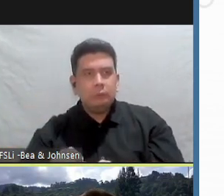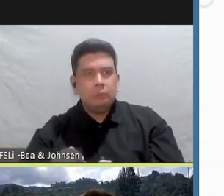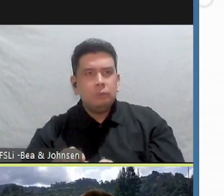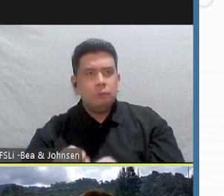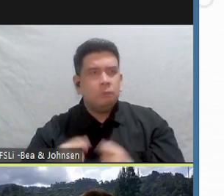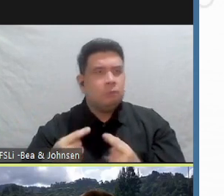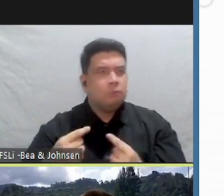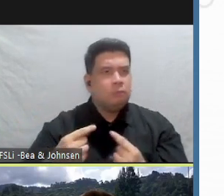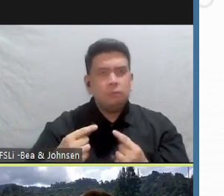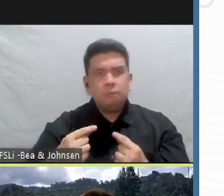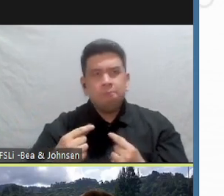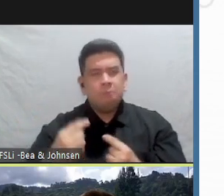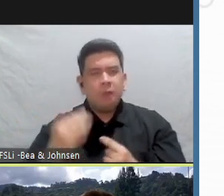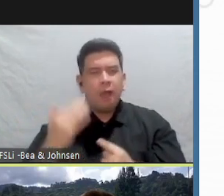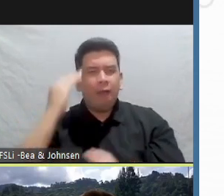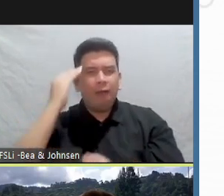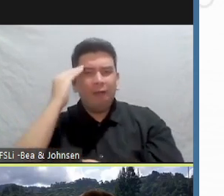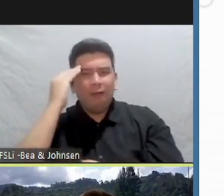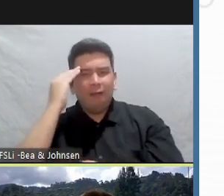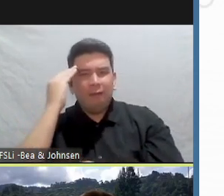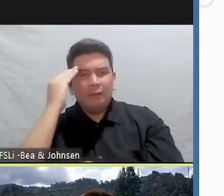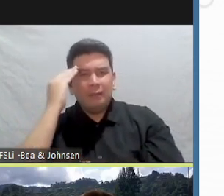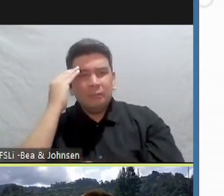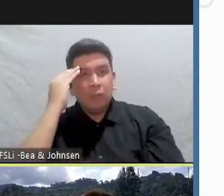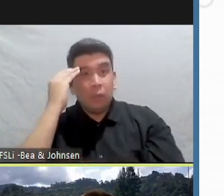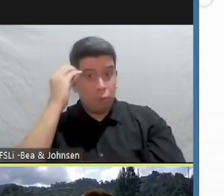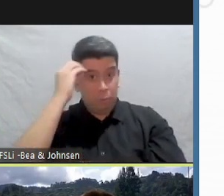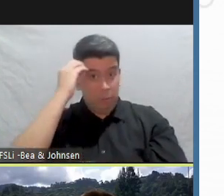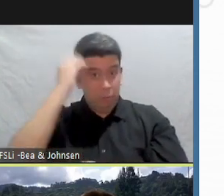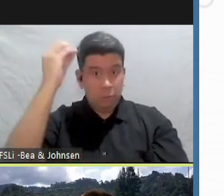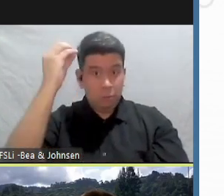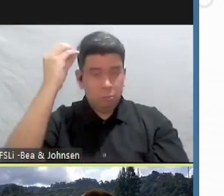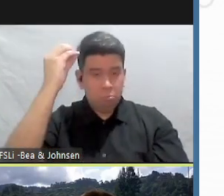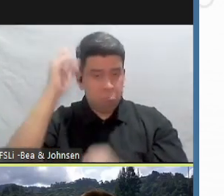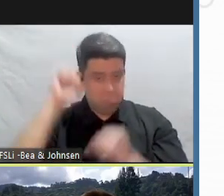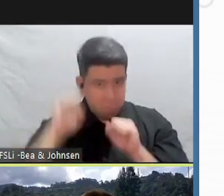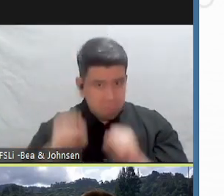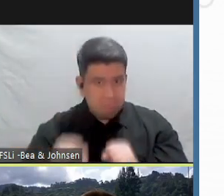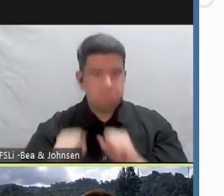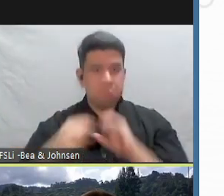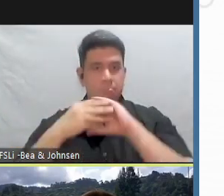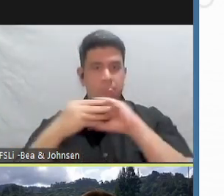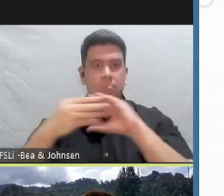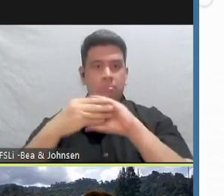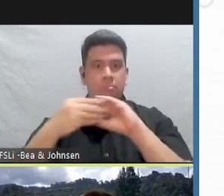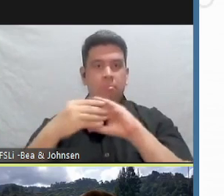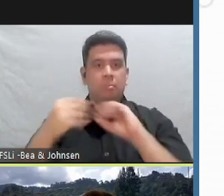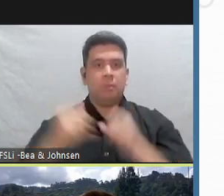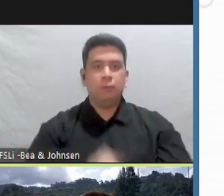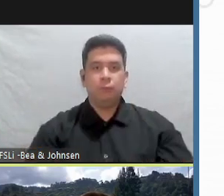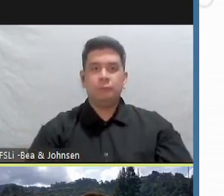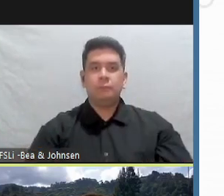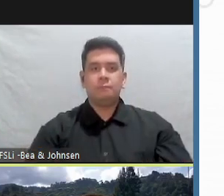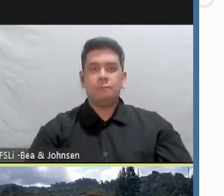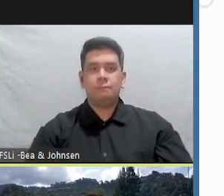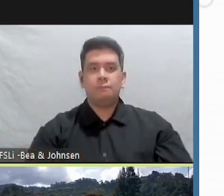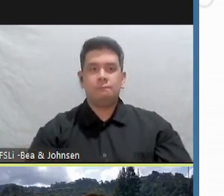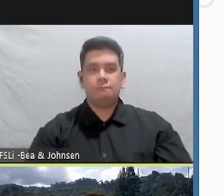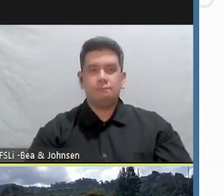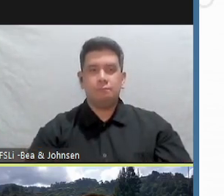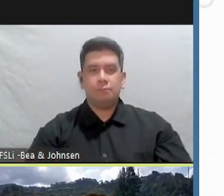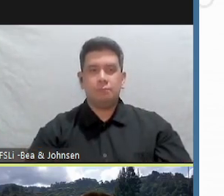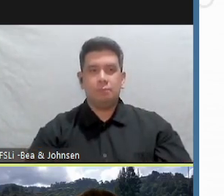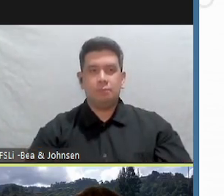nila na nakakatakot or ang hirap magturo, no? Very unpleasant, hindi masaya